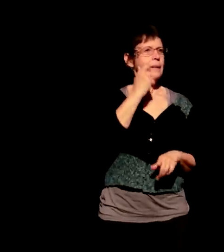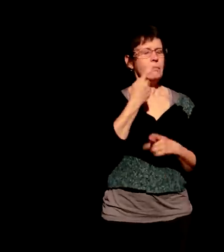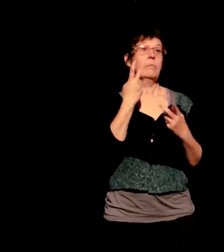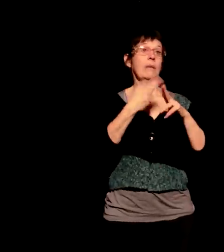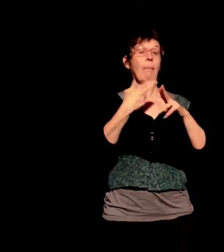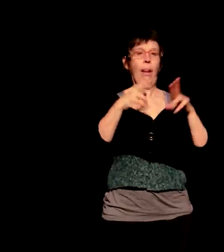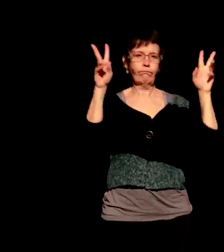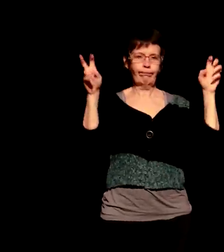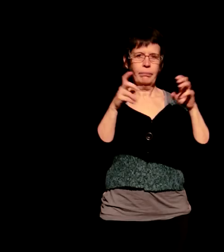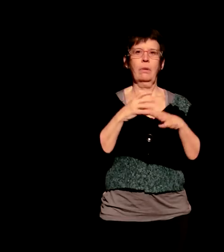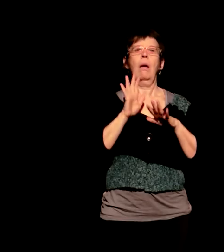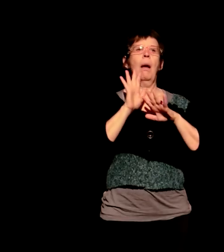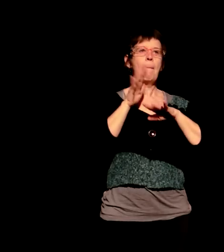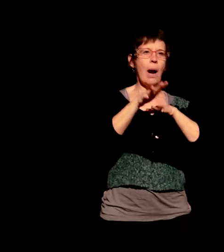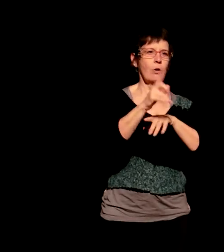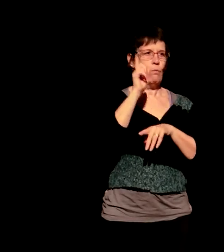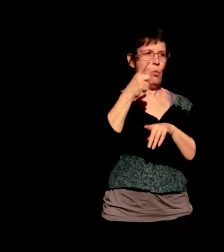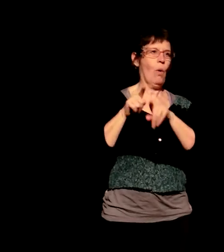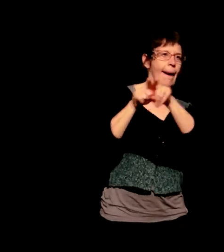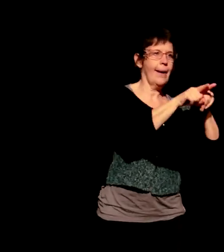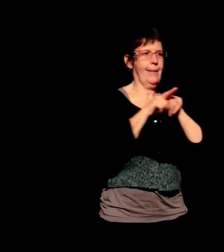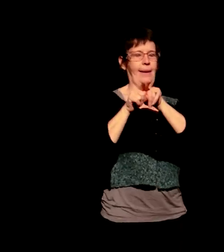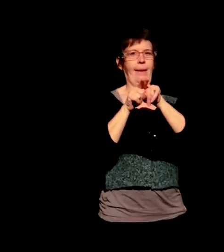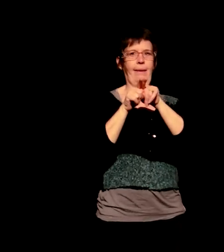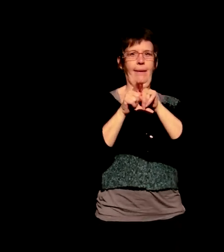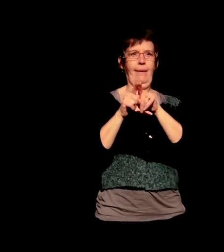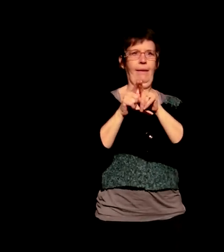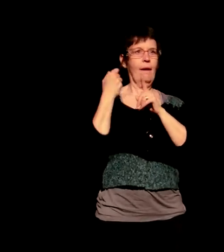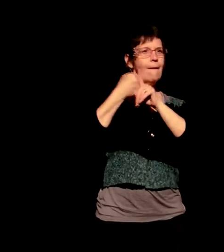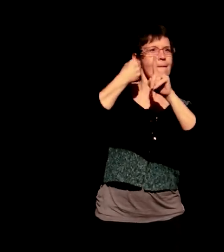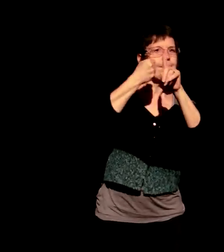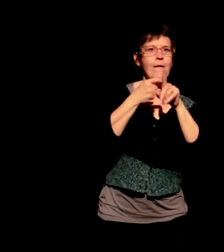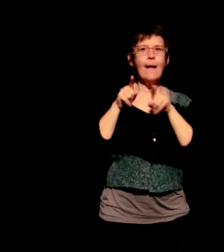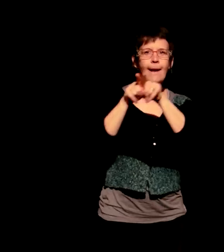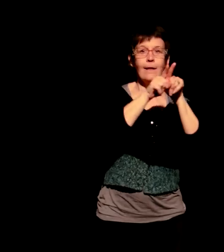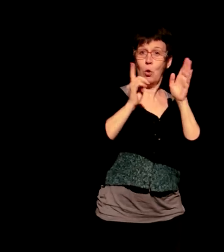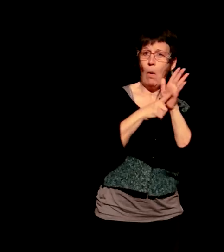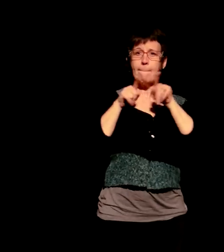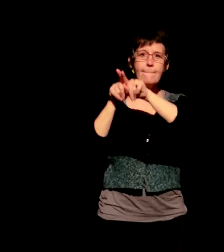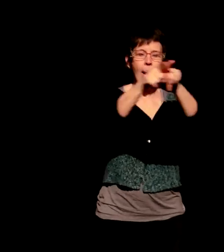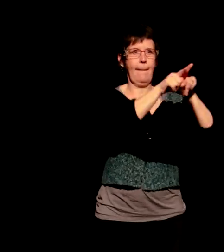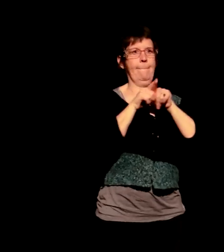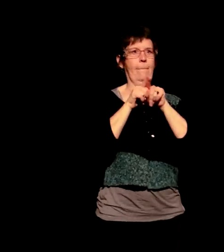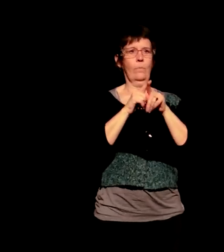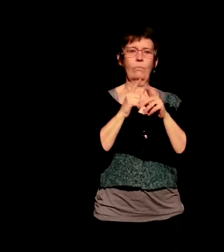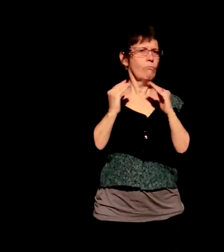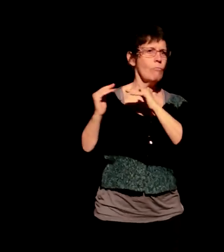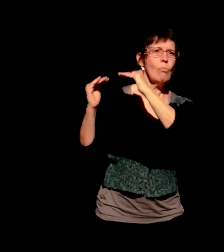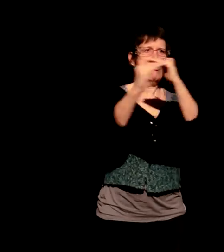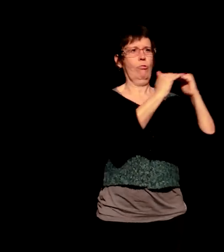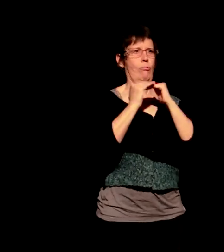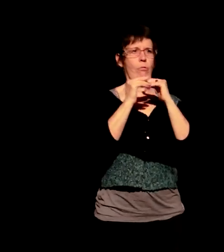l'égalité. Leur revendication, c'était égalité, égalité des droits. On veut participer aux droits communs, on veut être tous égaux, tous